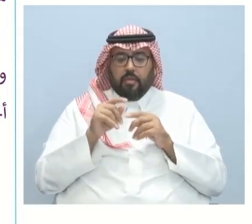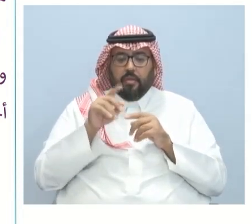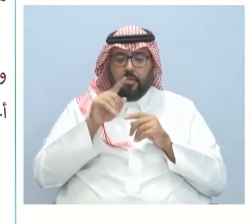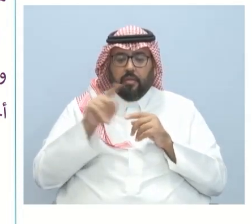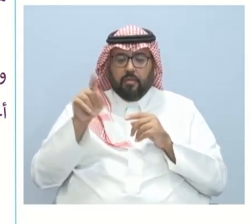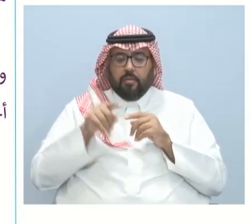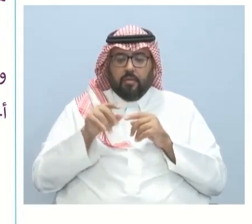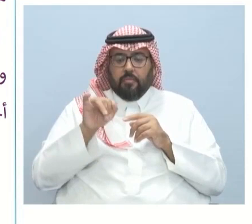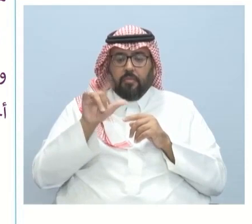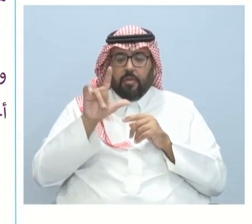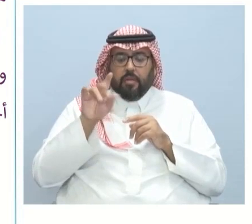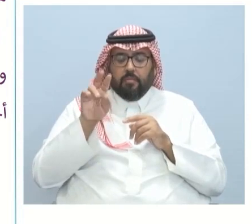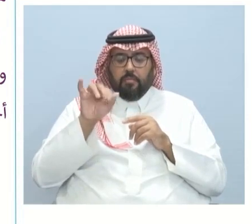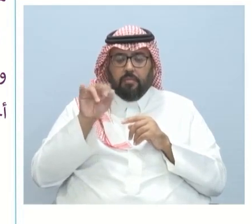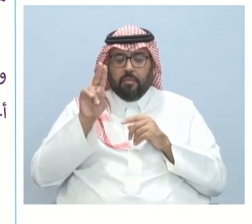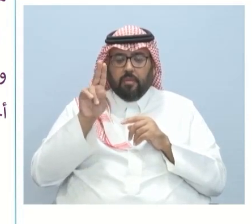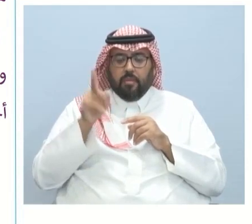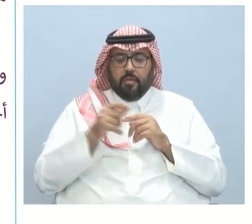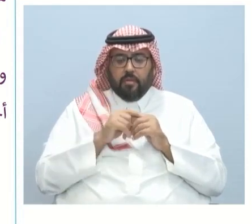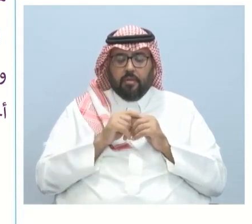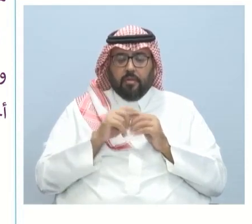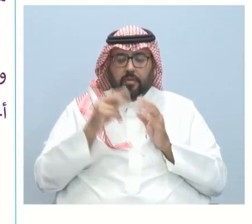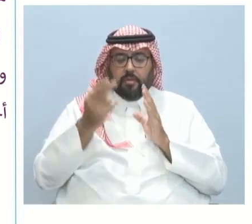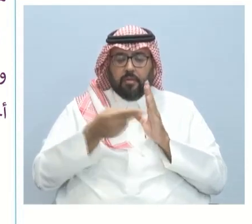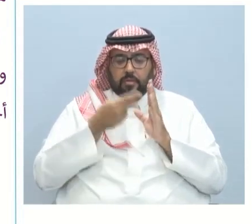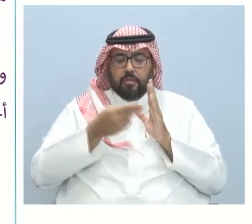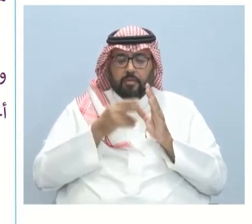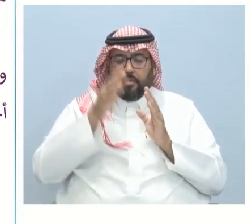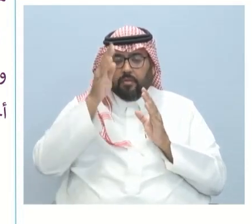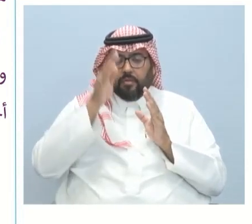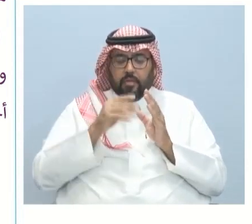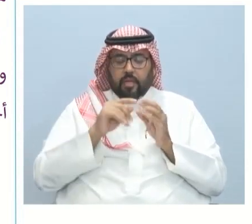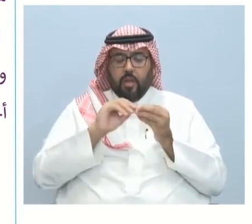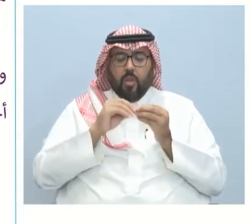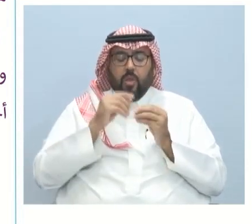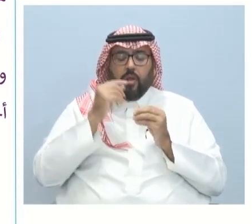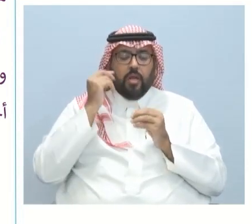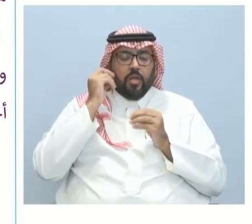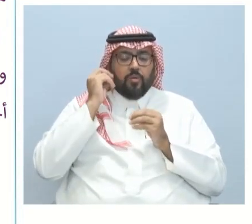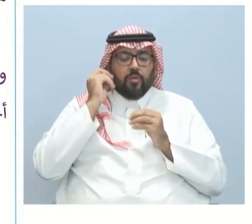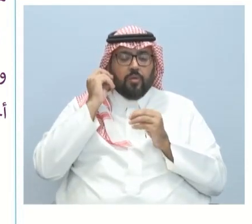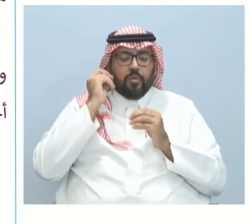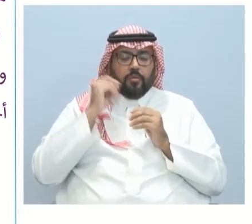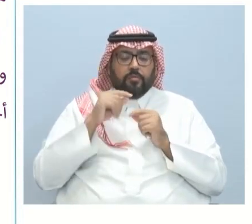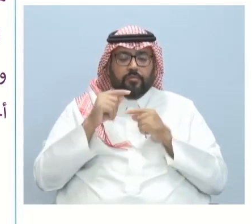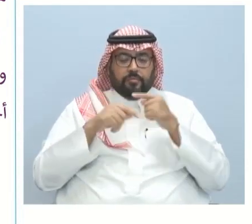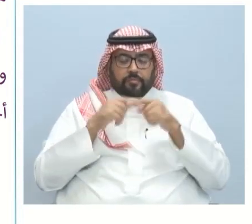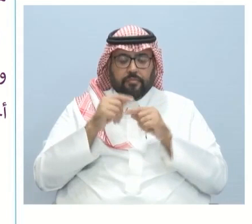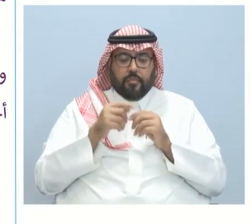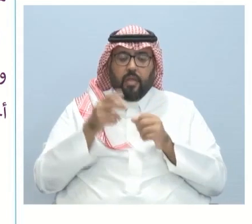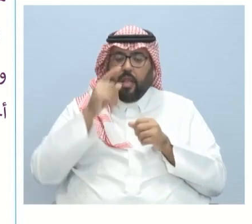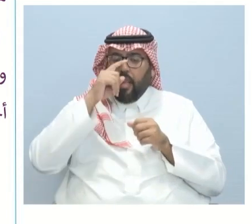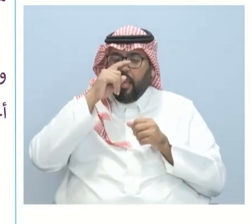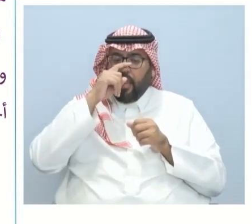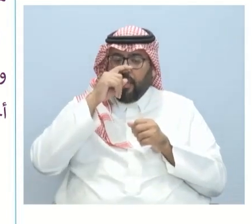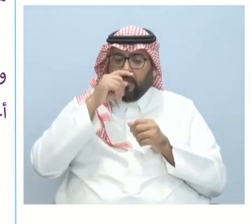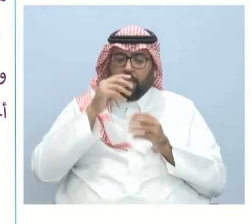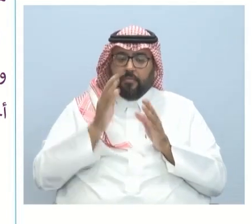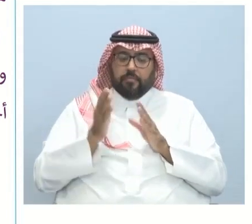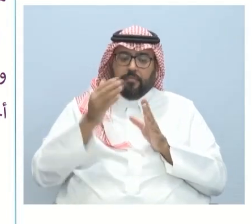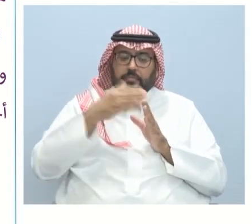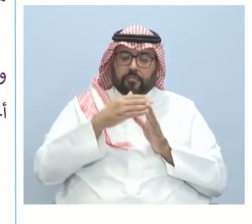150 ملم ليرسم خطا اسودا اثناء حركته بعد ذلك يجب ان ينتقل